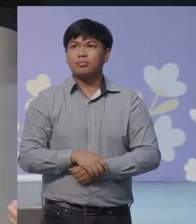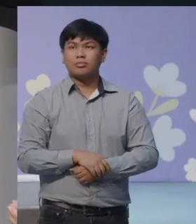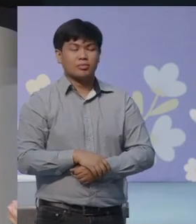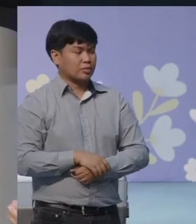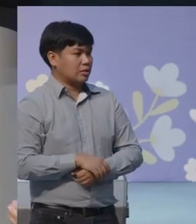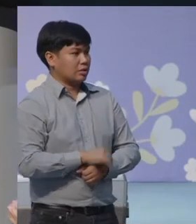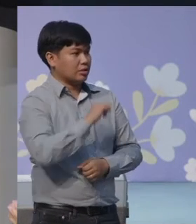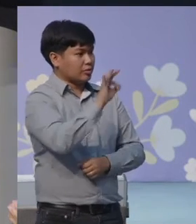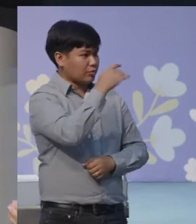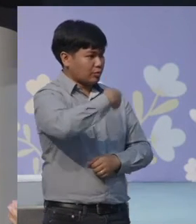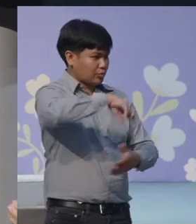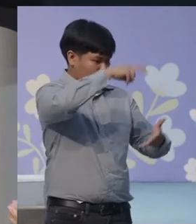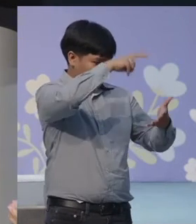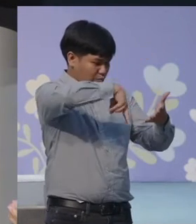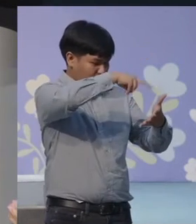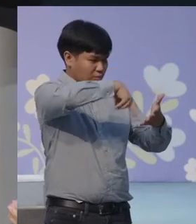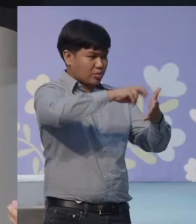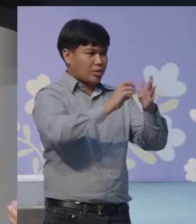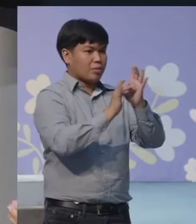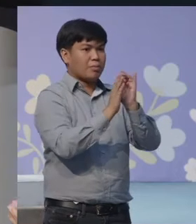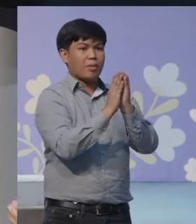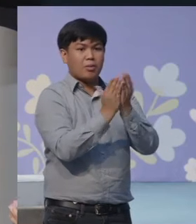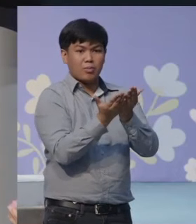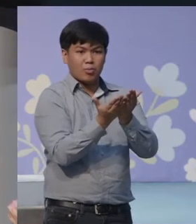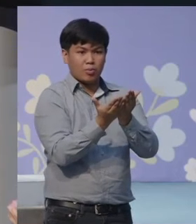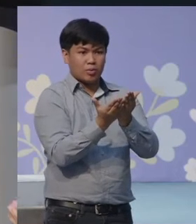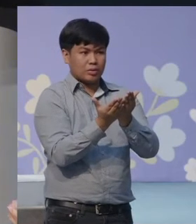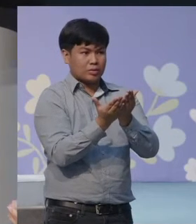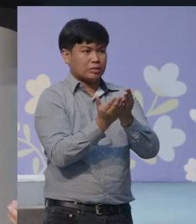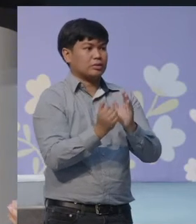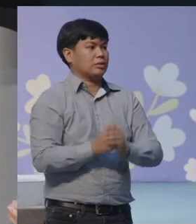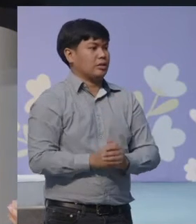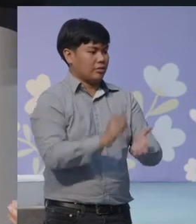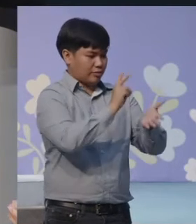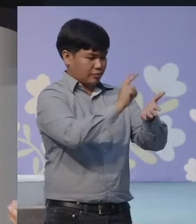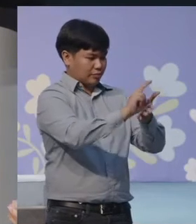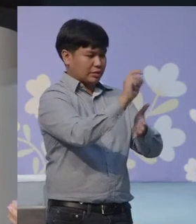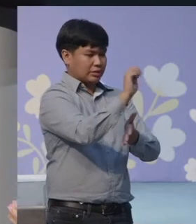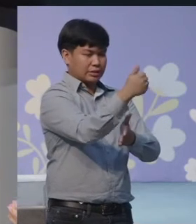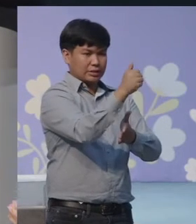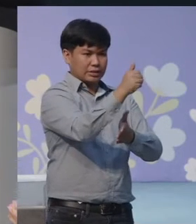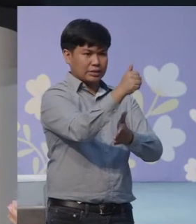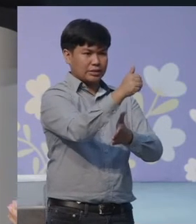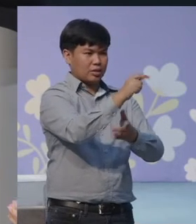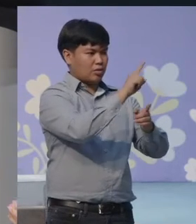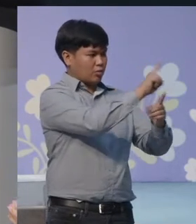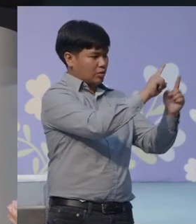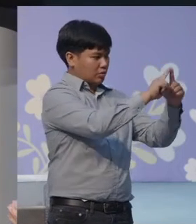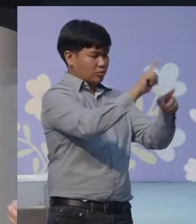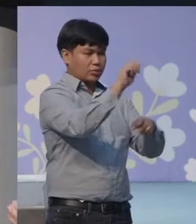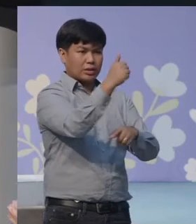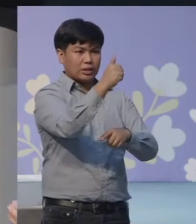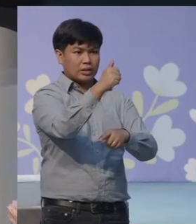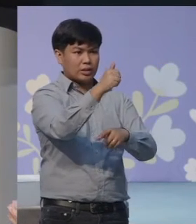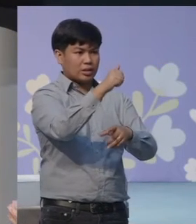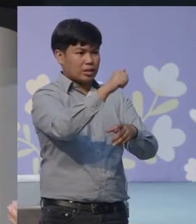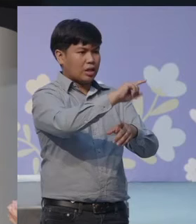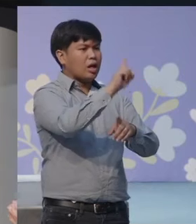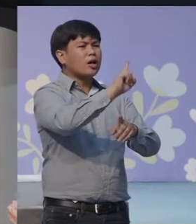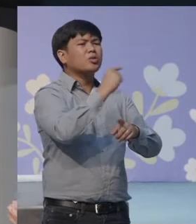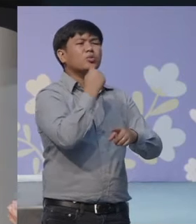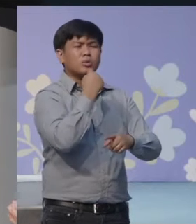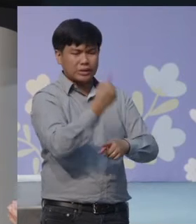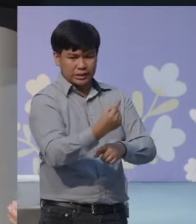titingnan niyo itong kanta ni Hana hanggang sa verse 10, ang buod nito ay